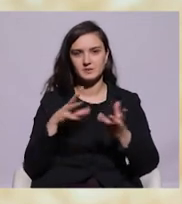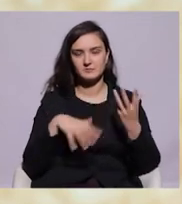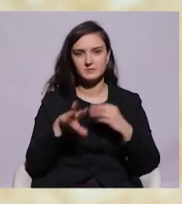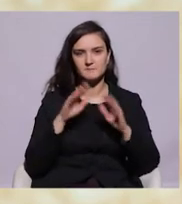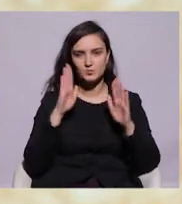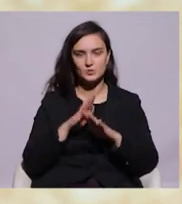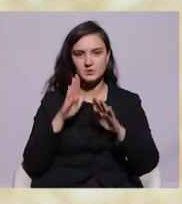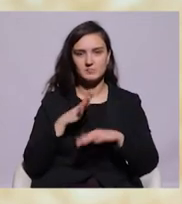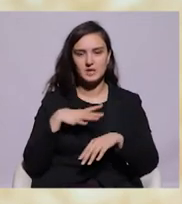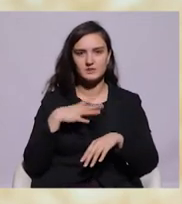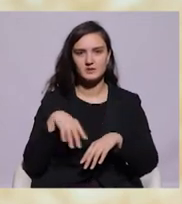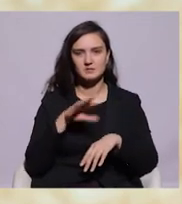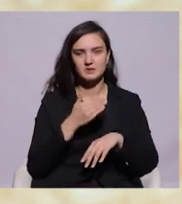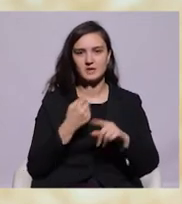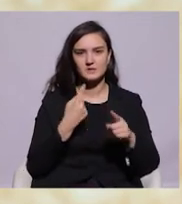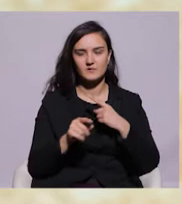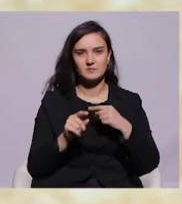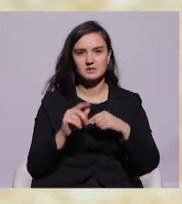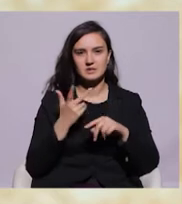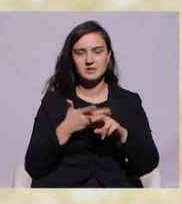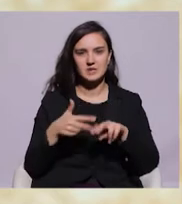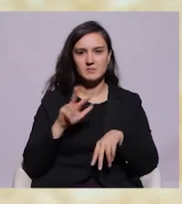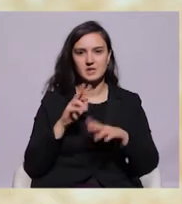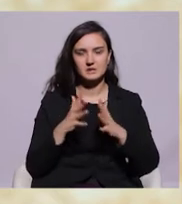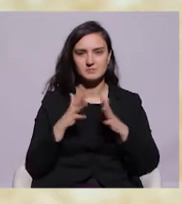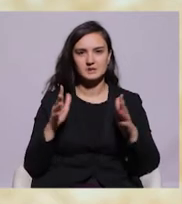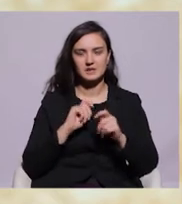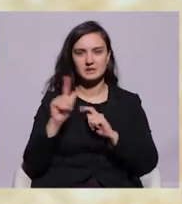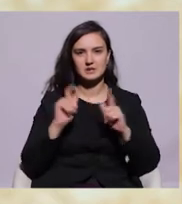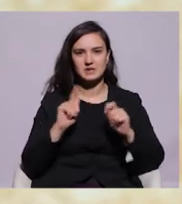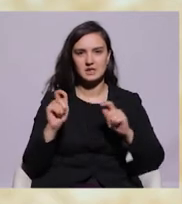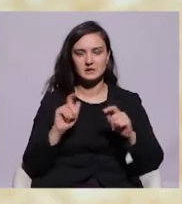ქართველებს მუსლიმ ქართველებისგან განსხვავებით სამაგად მეტი